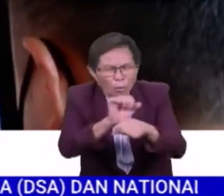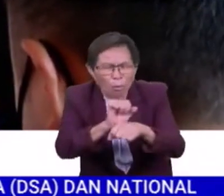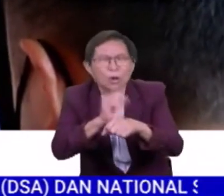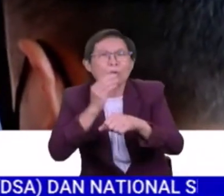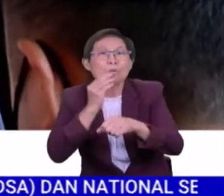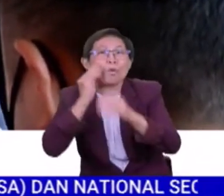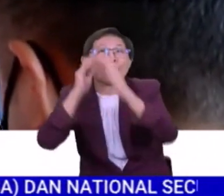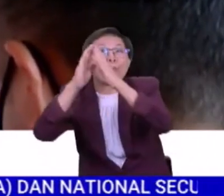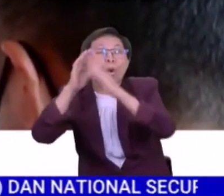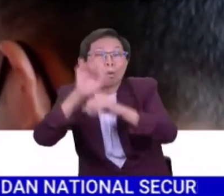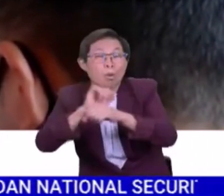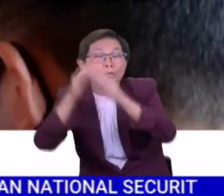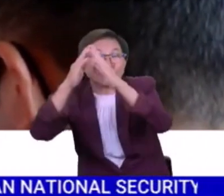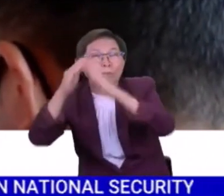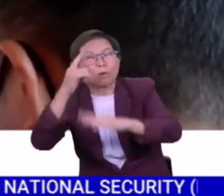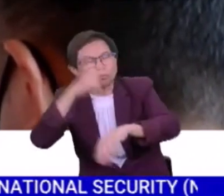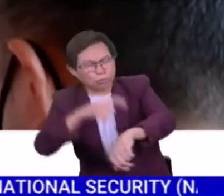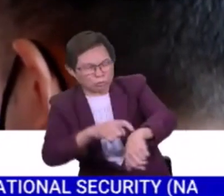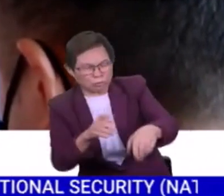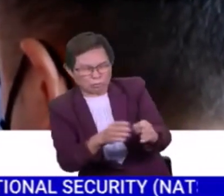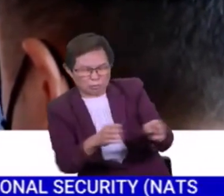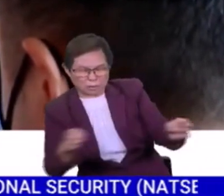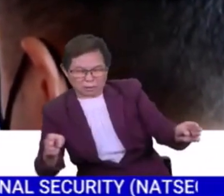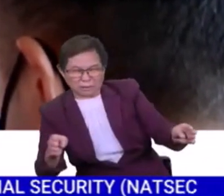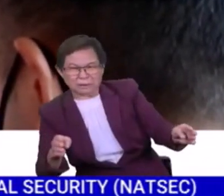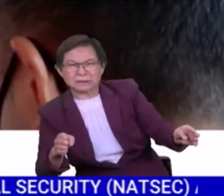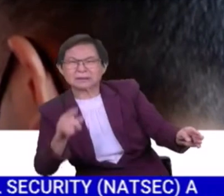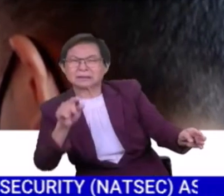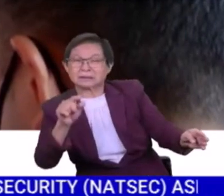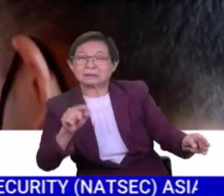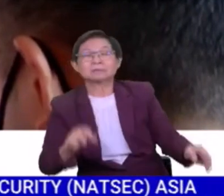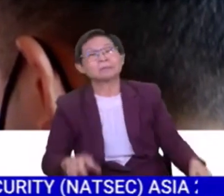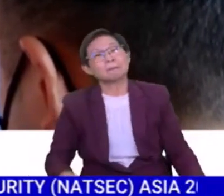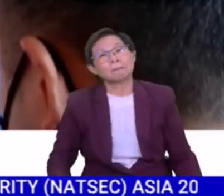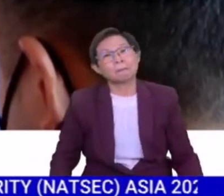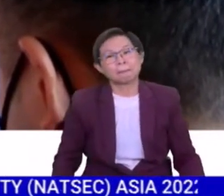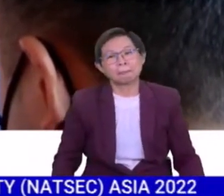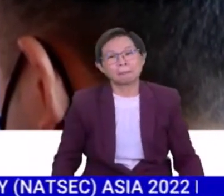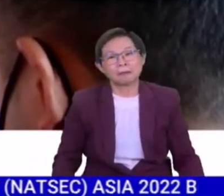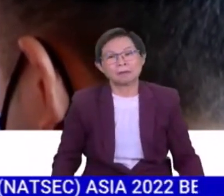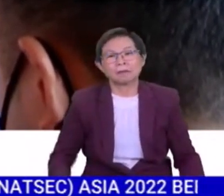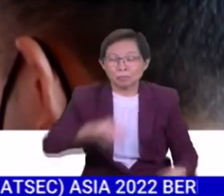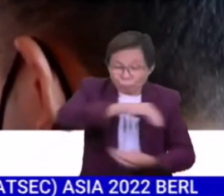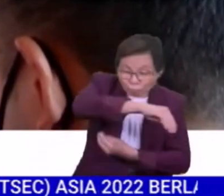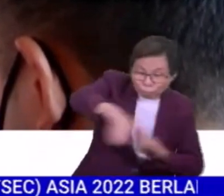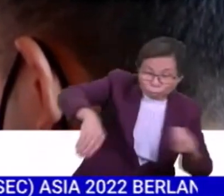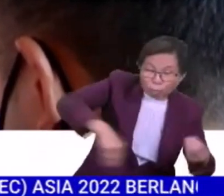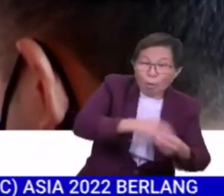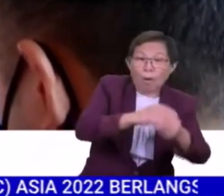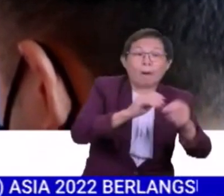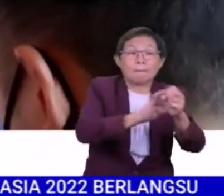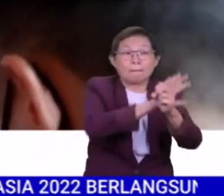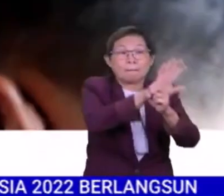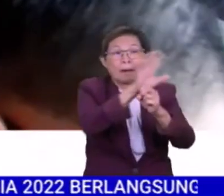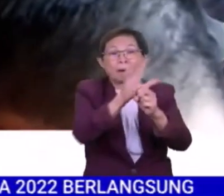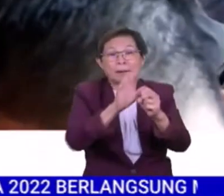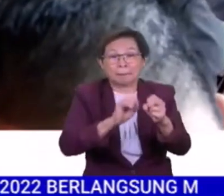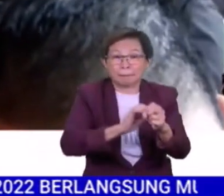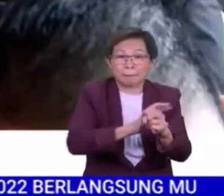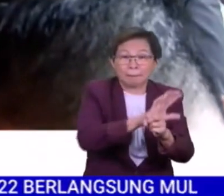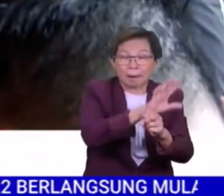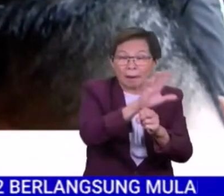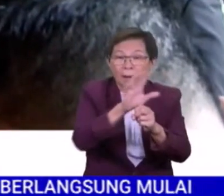masa sederhana ni, tempoh masa yang terdekat. Jadi peralihan ke pandemik ini bermaksud